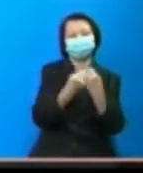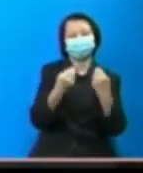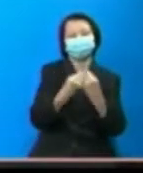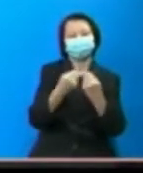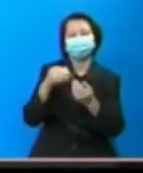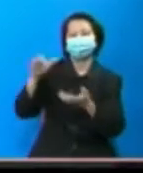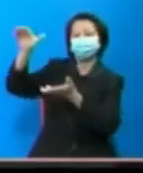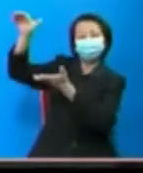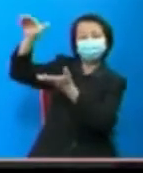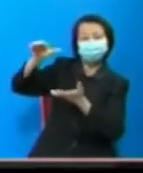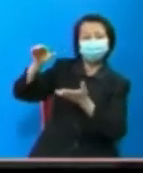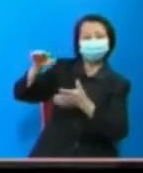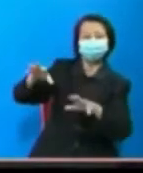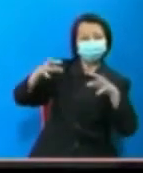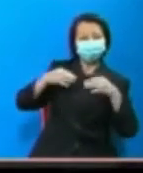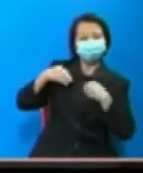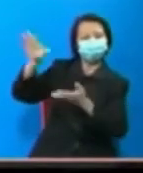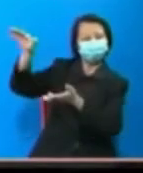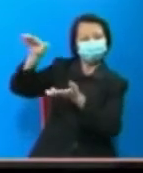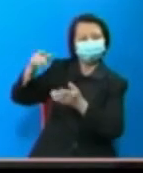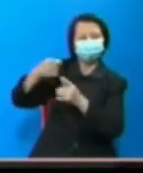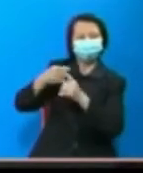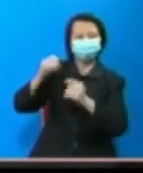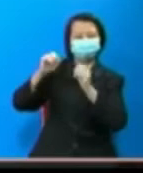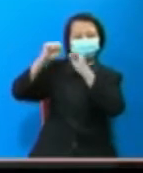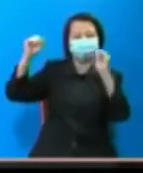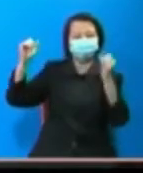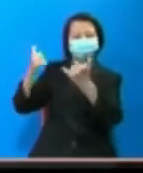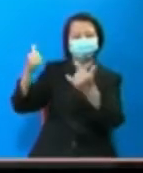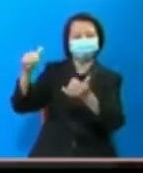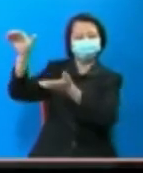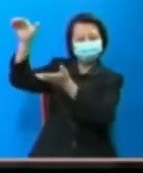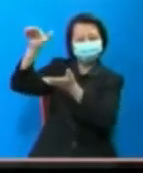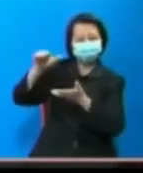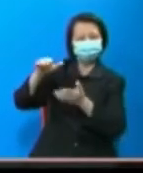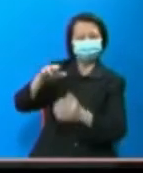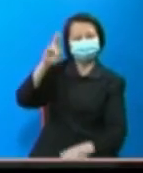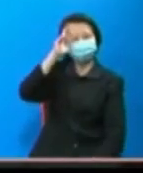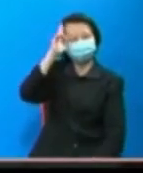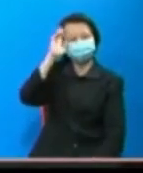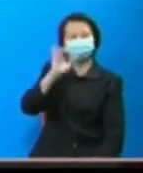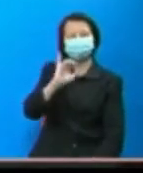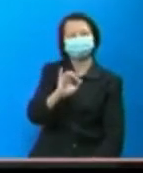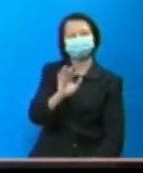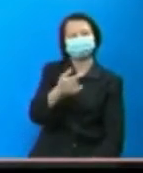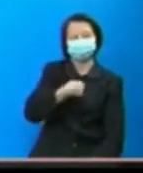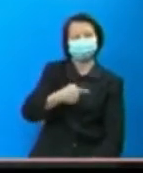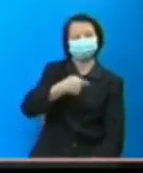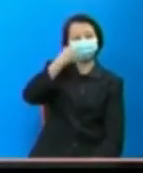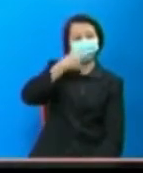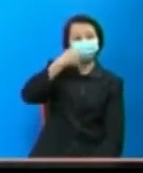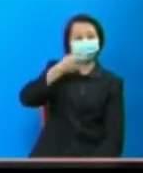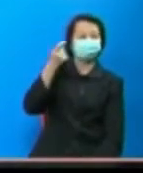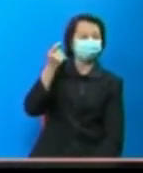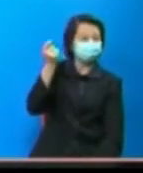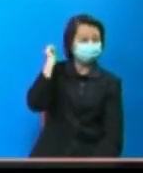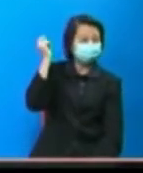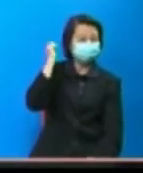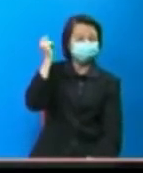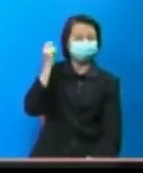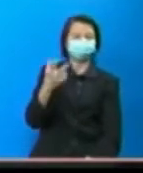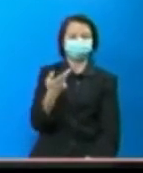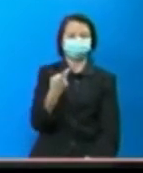bekalan Baekhyun yang diterima daripada syari'at pembekal sepertimana yang saya sebutkan tadi